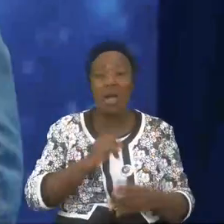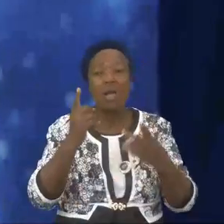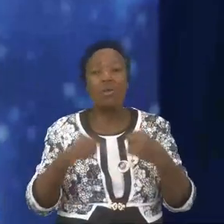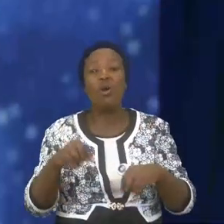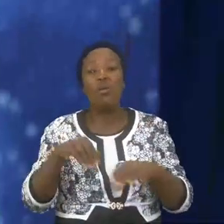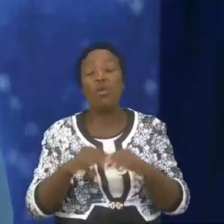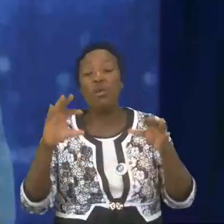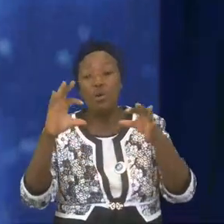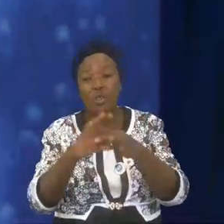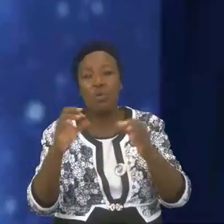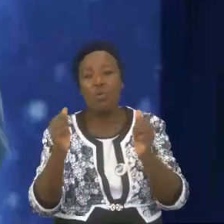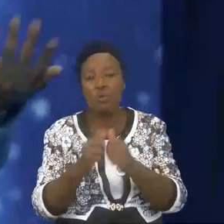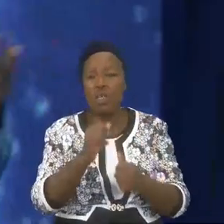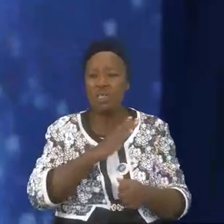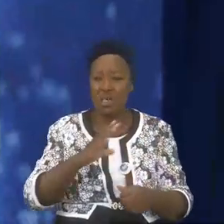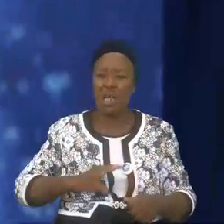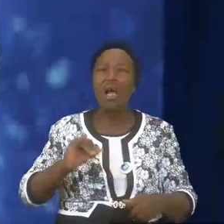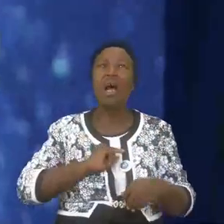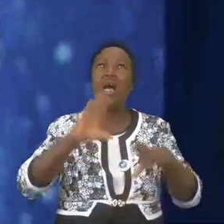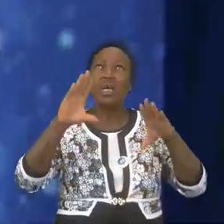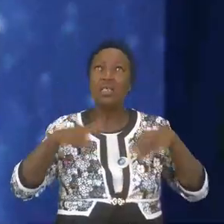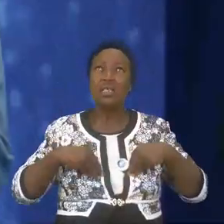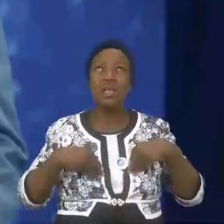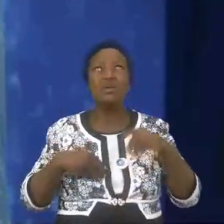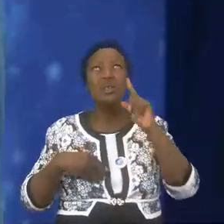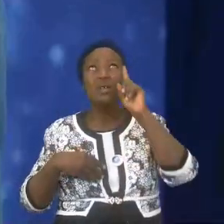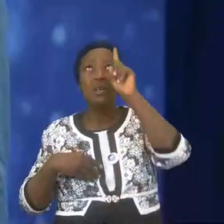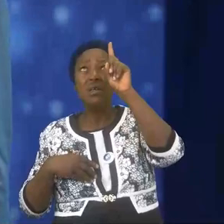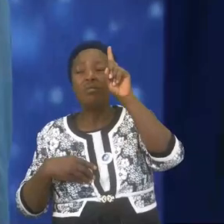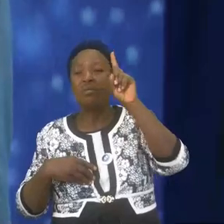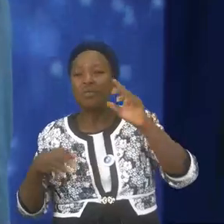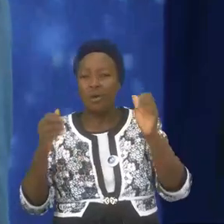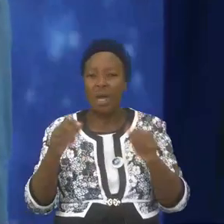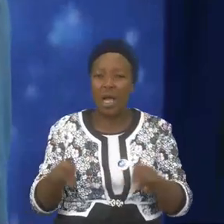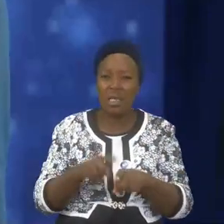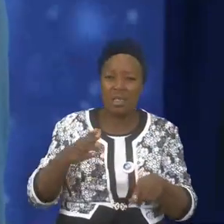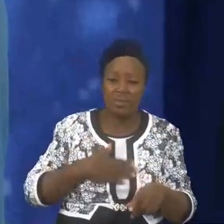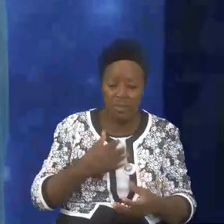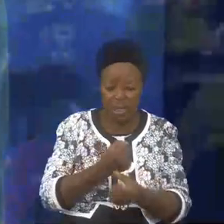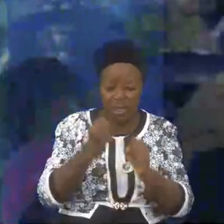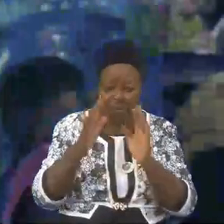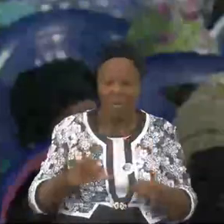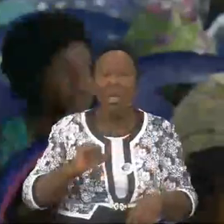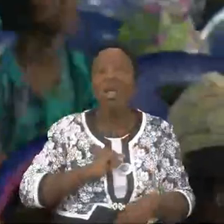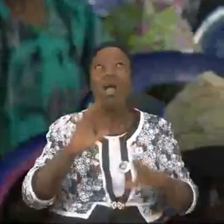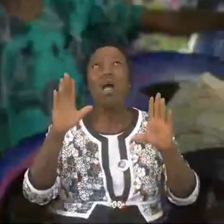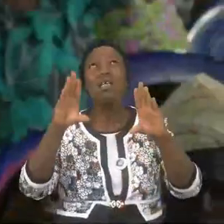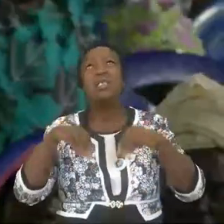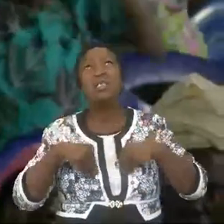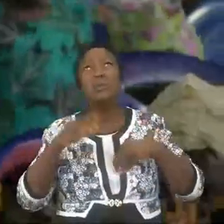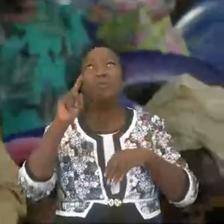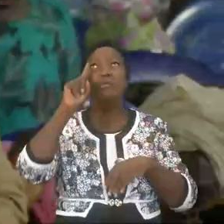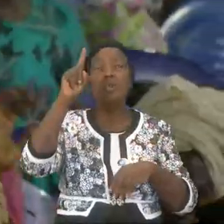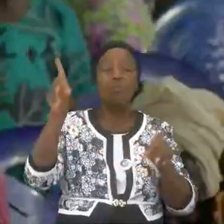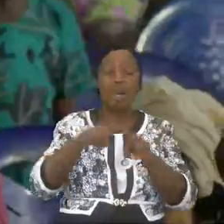connecter à Christ. Je l'accepte comme mon Seigneur. Je l'accepte comme mon